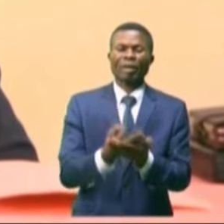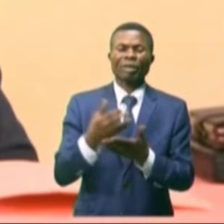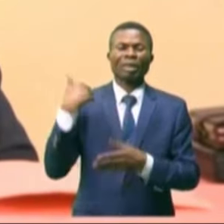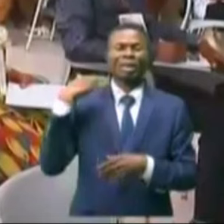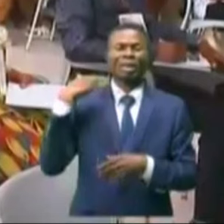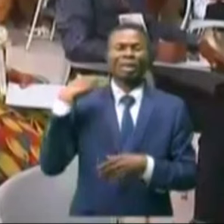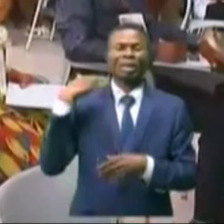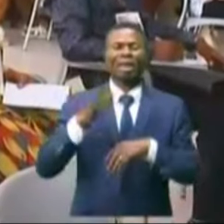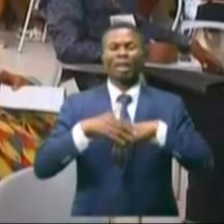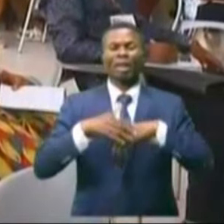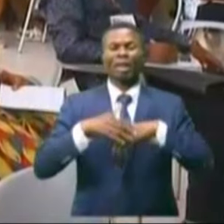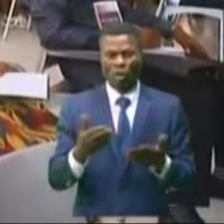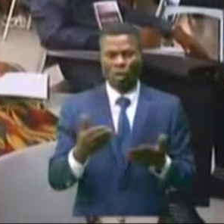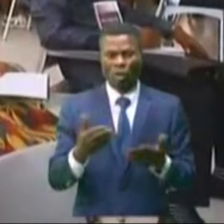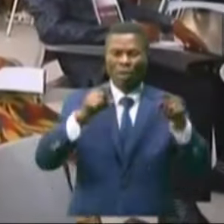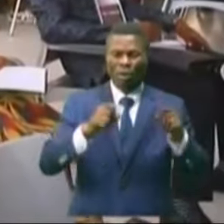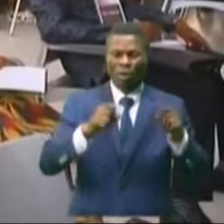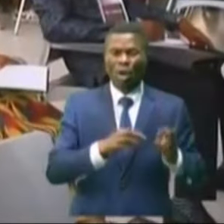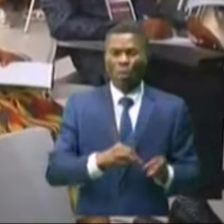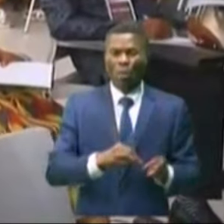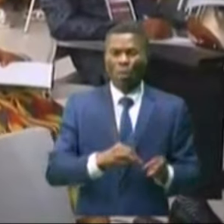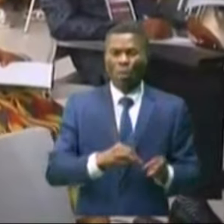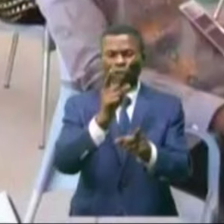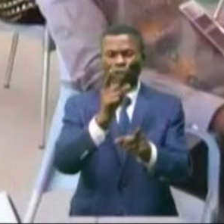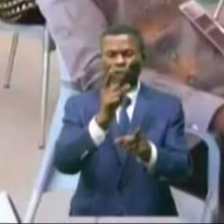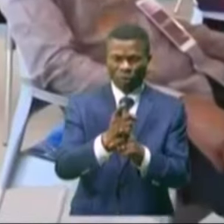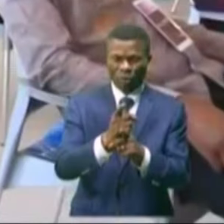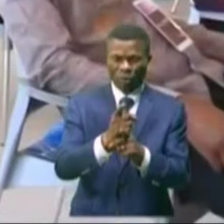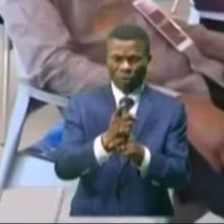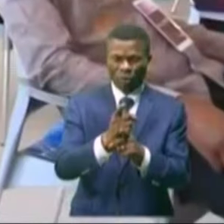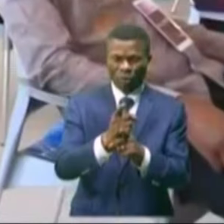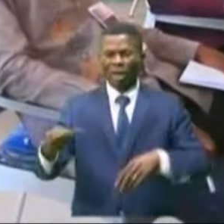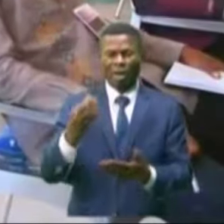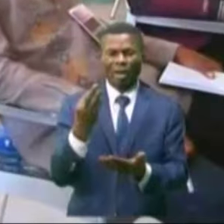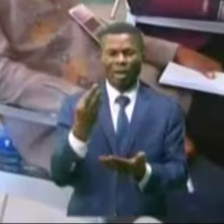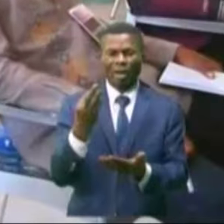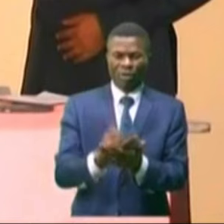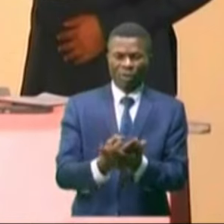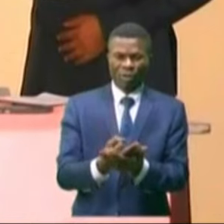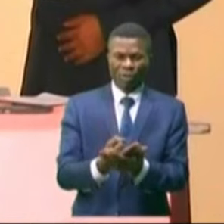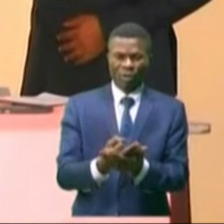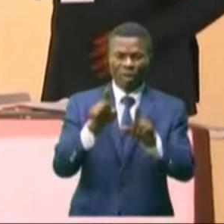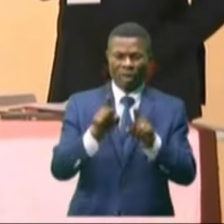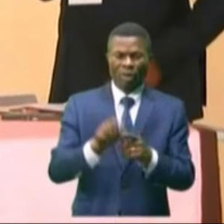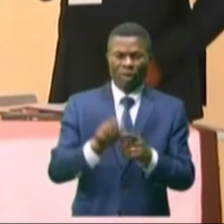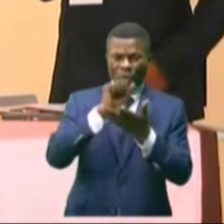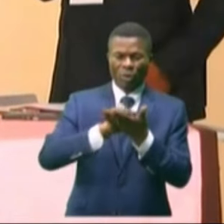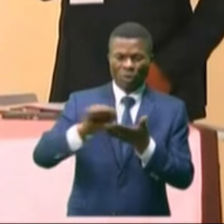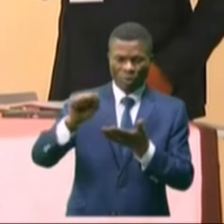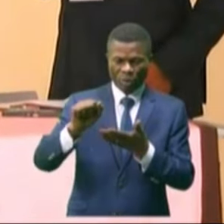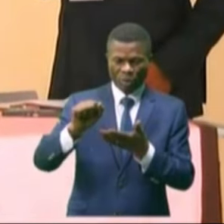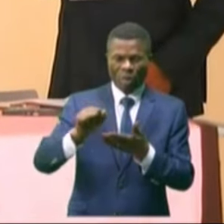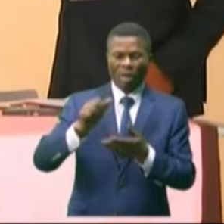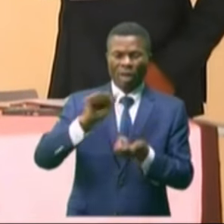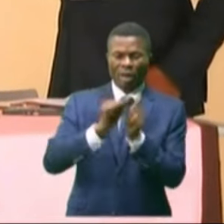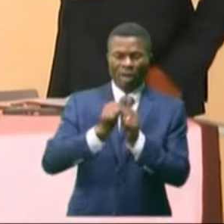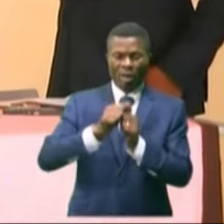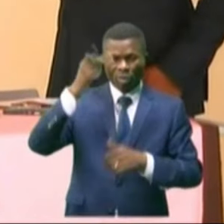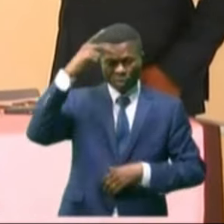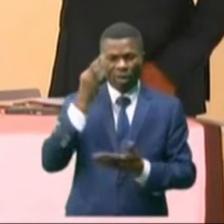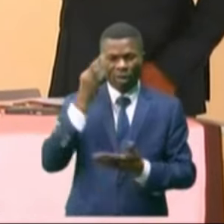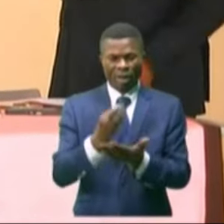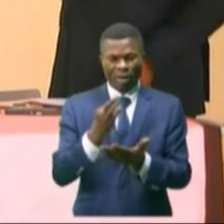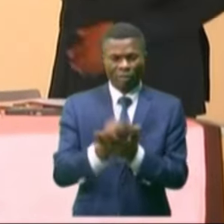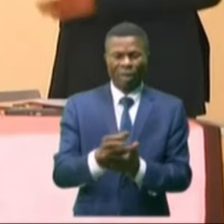la publication de la stratégie, la décentralisation financière, les 10 séminaires a reçu, il faut le dire, les financements de la